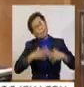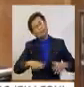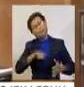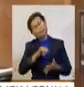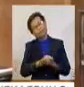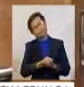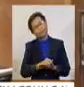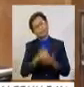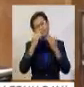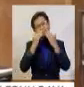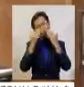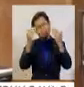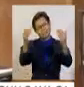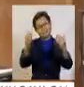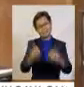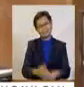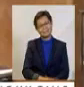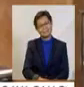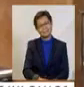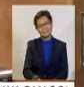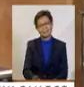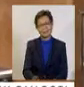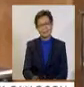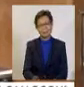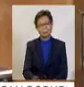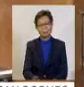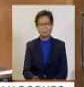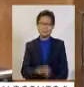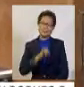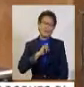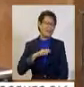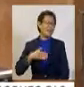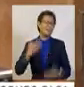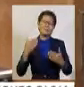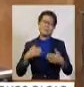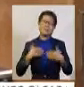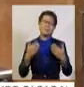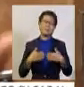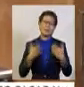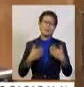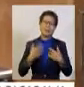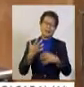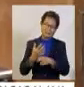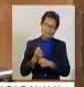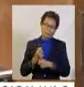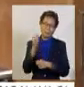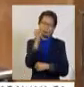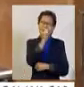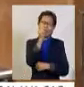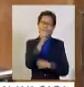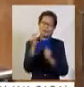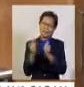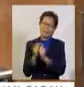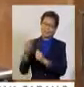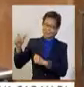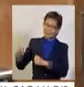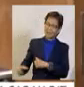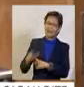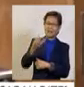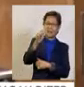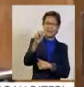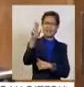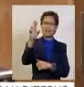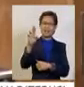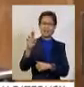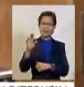kan, insyaAllah. Jadi saya happy lah saya dapat menyanyi dengan Eruzami